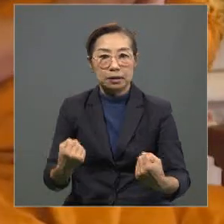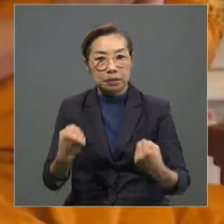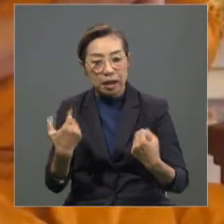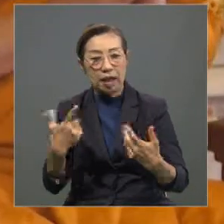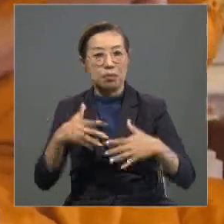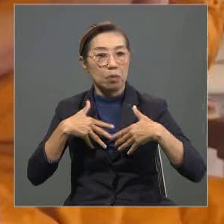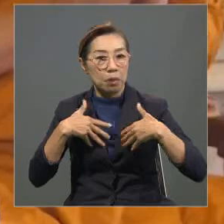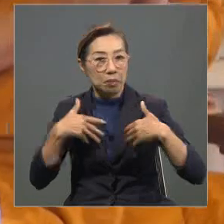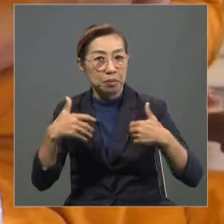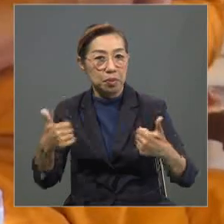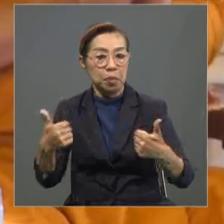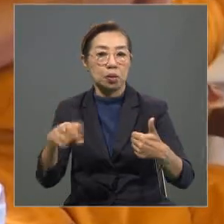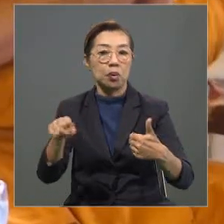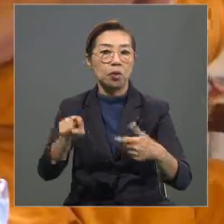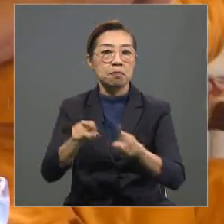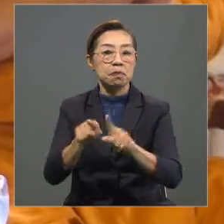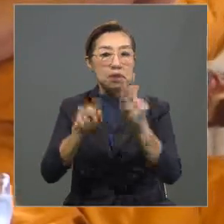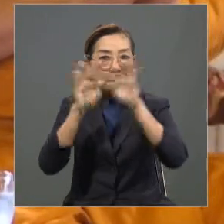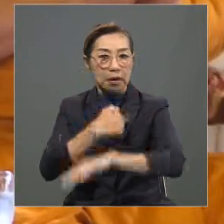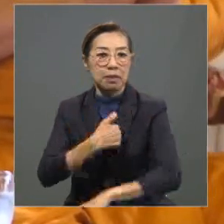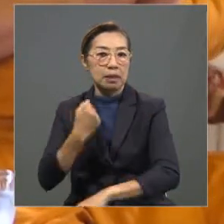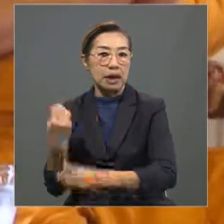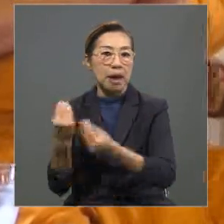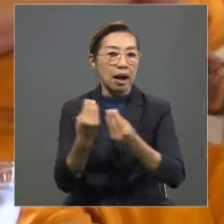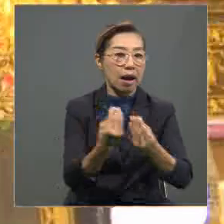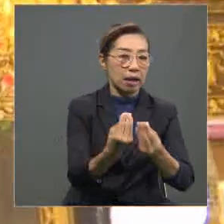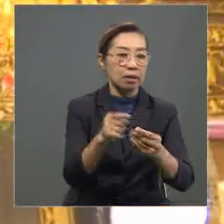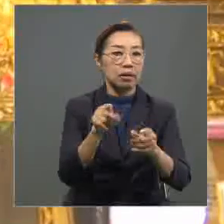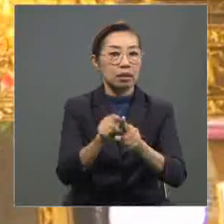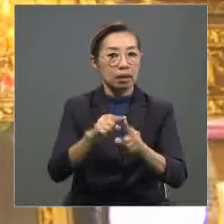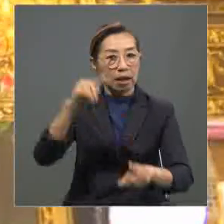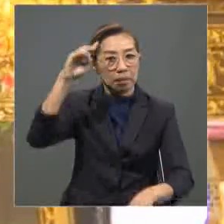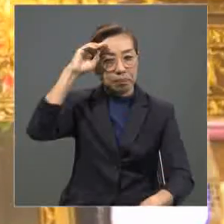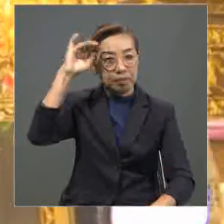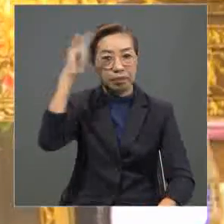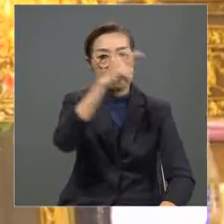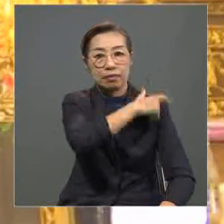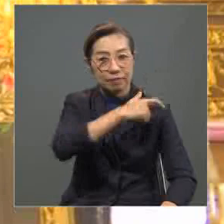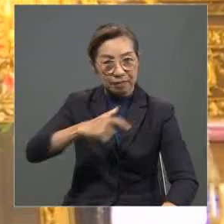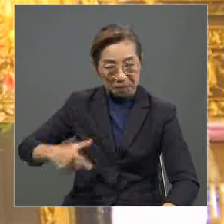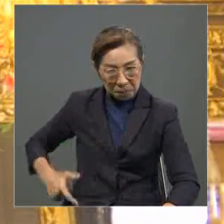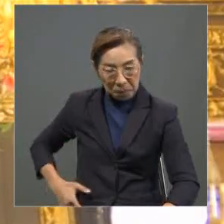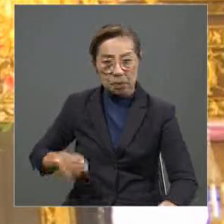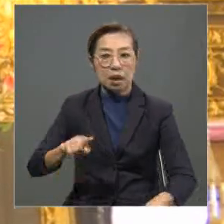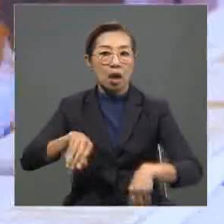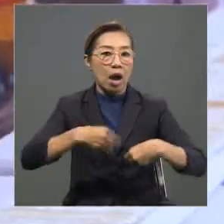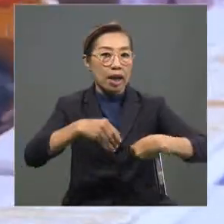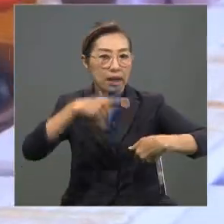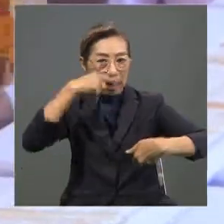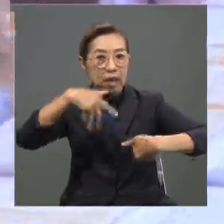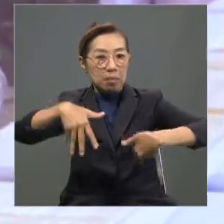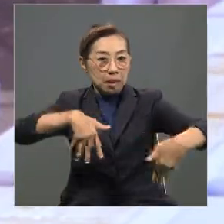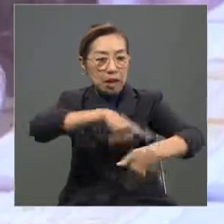เสด็จสถิตเป็นกำลังพระราชหฤทัยของพระบาทสมเด็จพระเจ้าอยู่หัวและเป็นมิ่งขวัญแห่งราชอาณาจักร